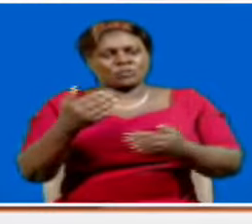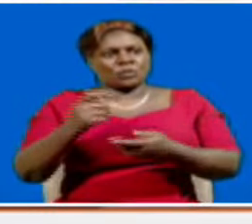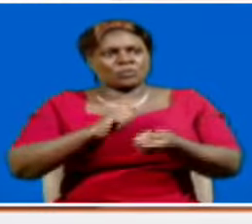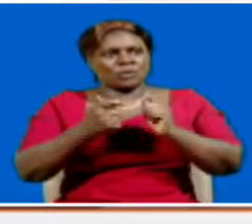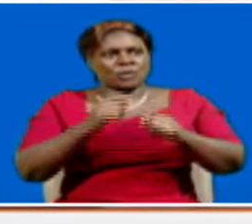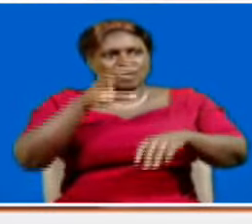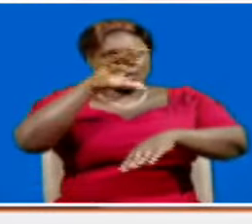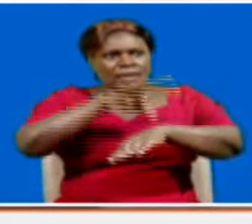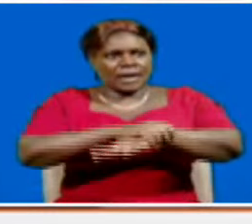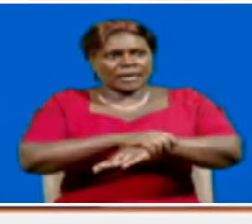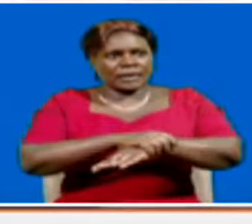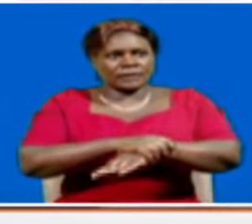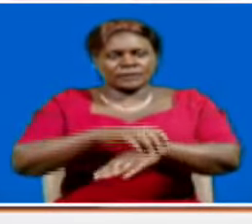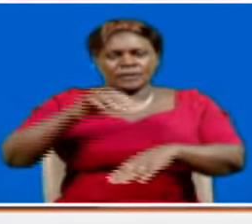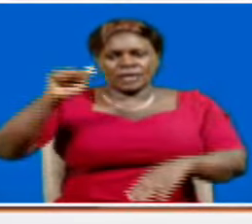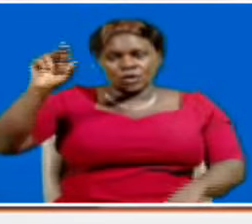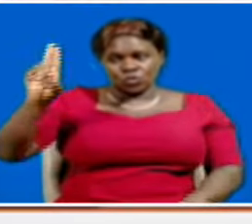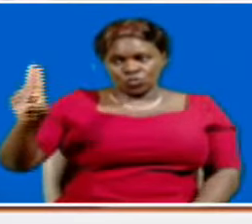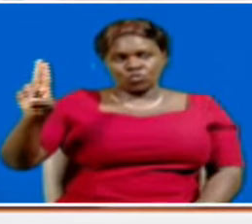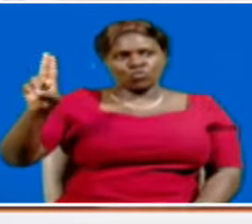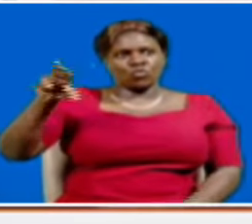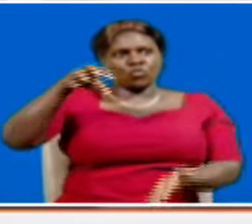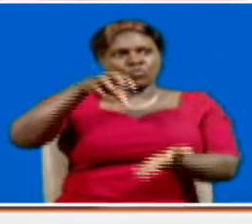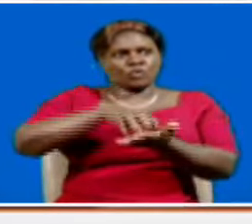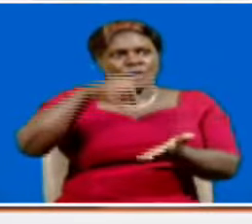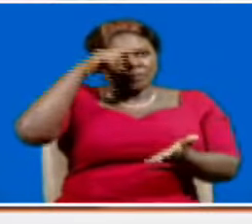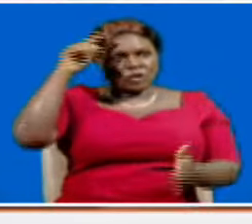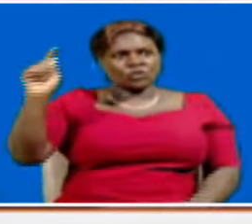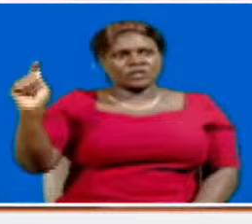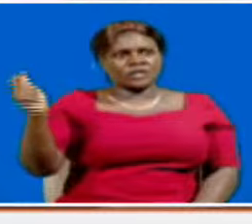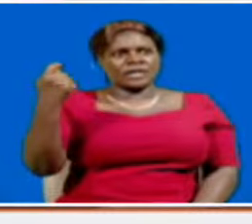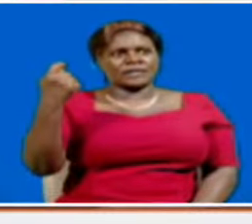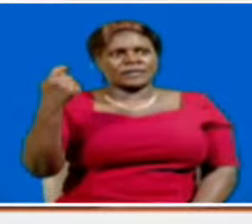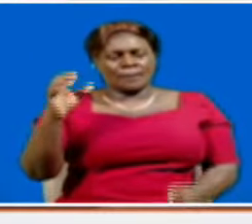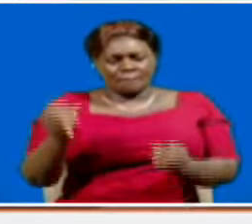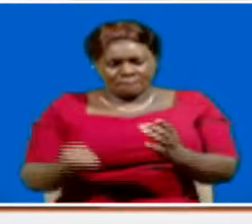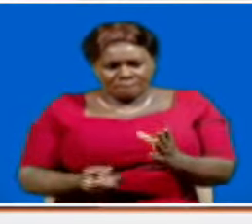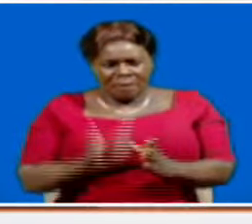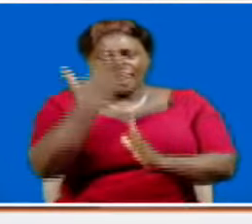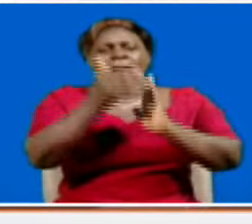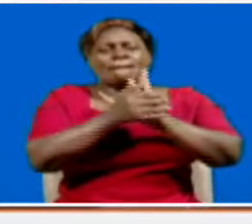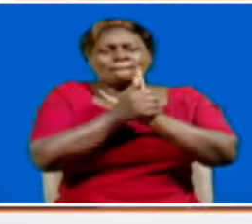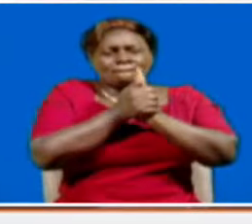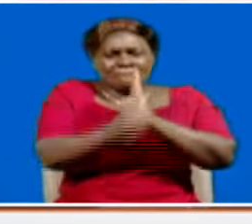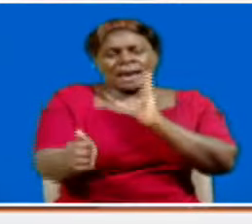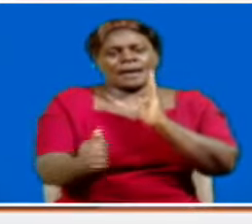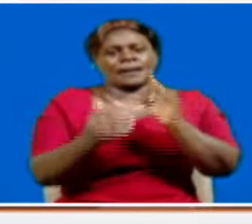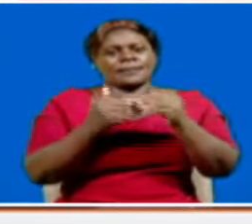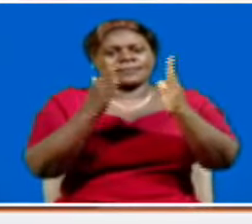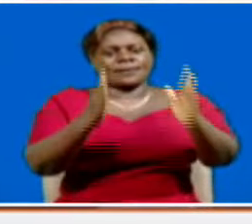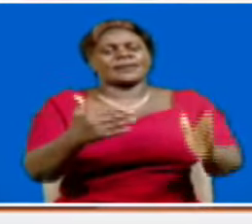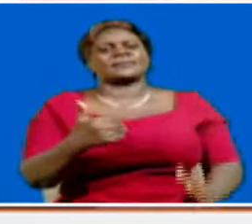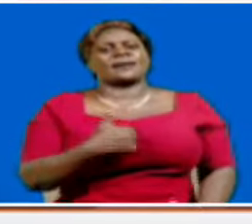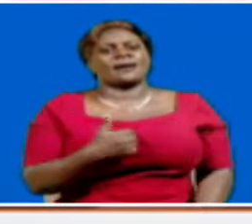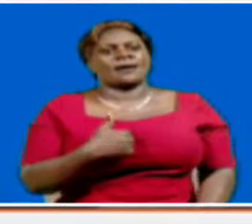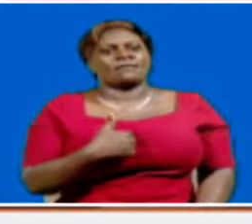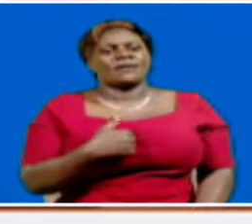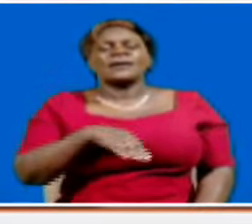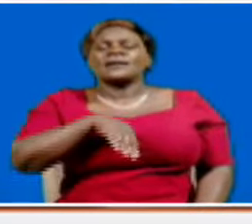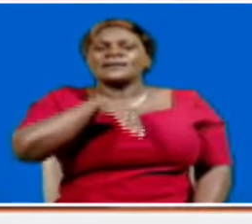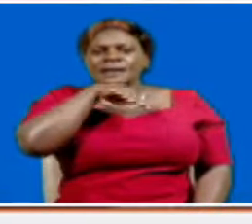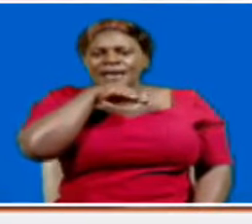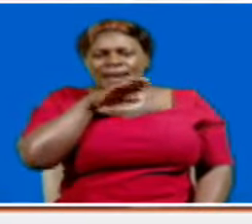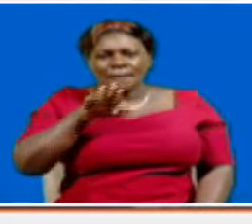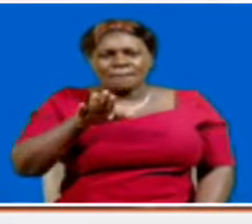hiyo kiti cha African Union kwa sababu Kenya we produce the most experienced leaders, na kwa Raila